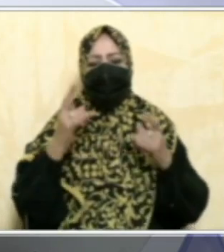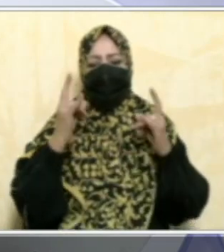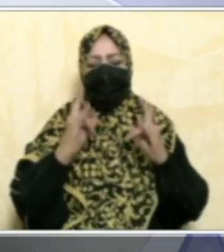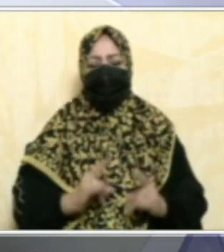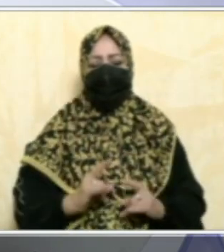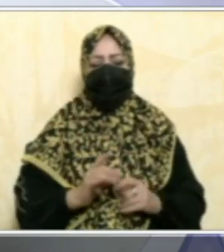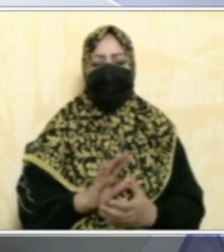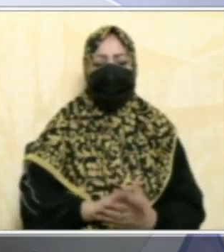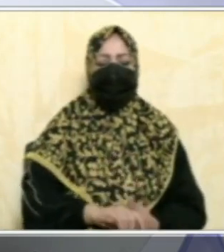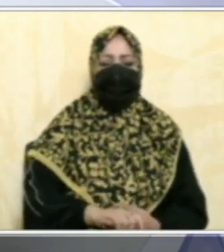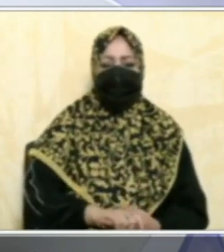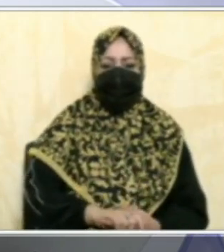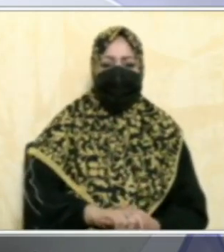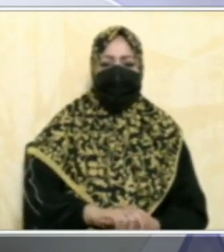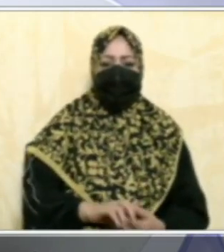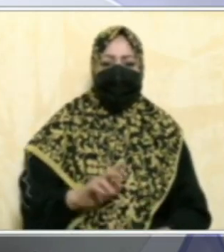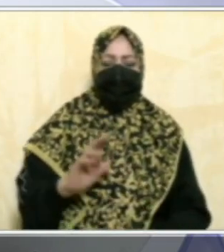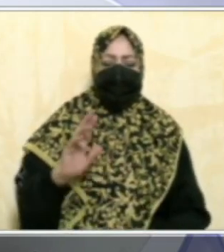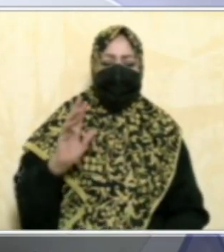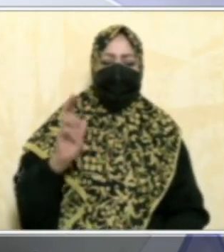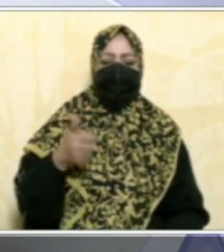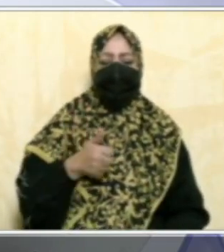الأخ فتحي من مصراتة